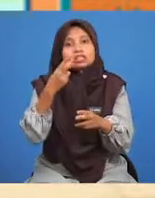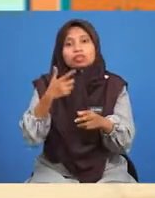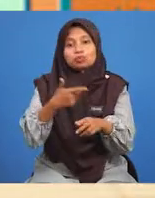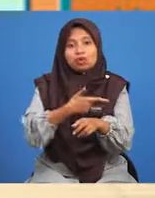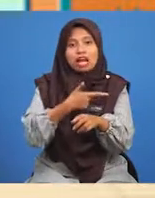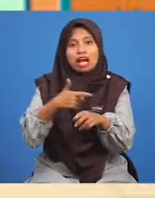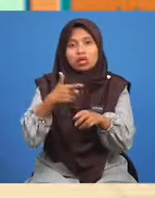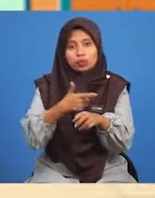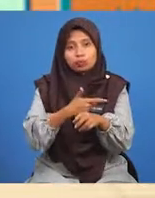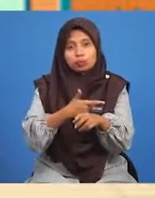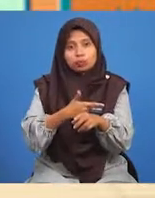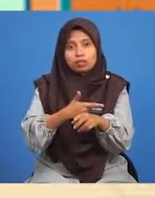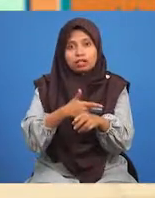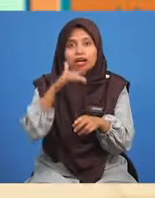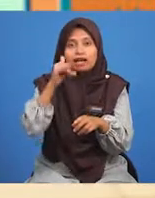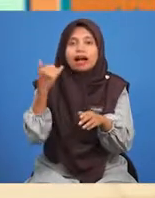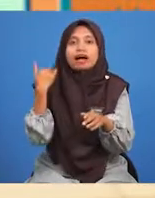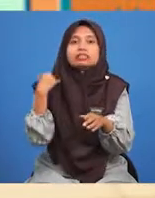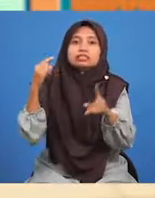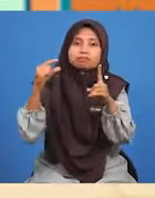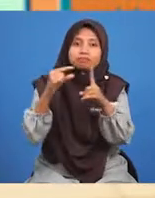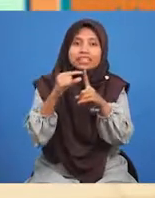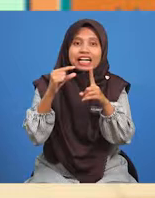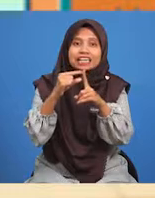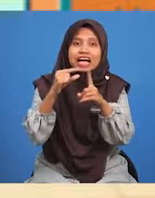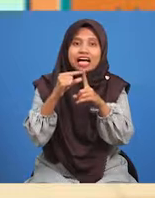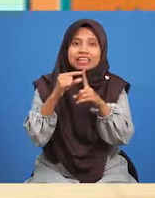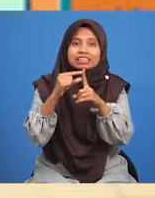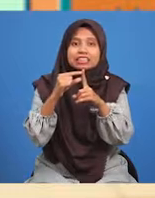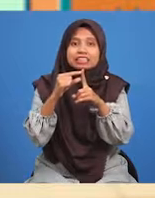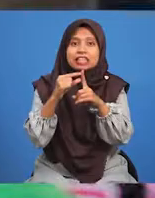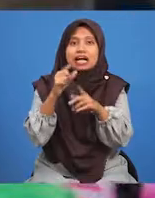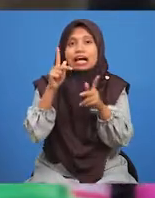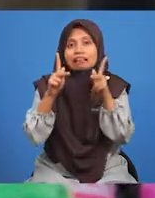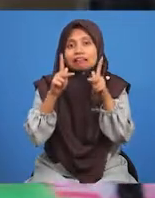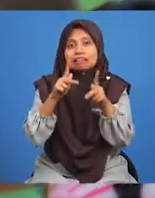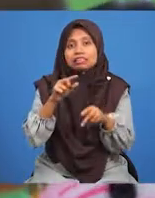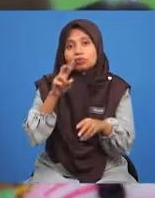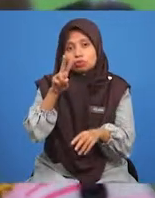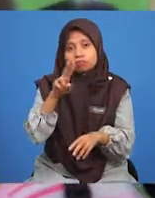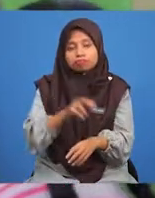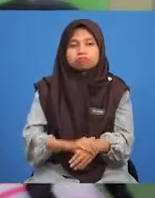yang tidak asing lagi dalam kalangan murid-murid. Jom kita dengar.